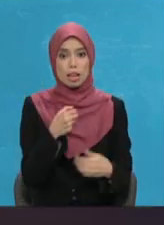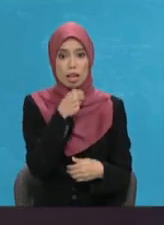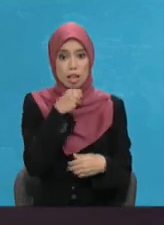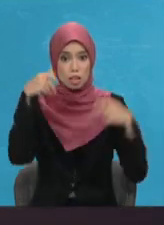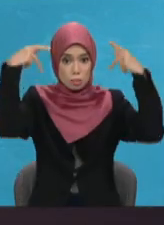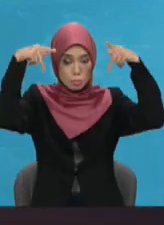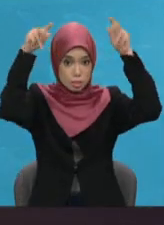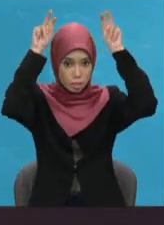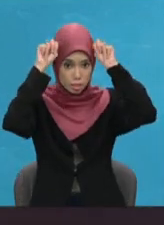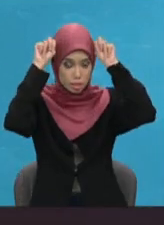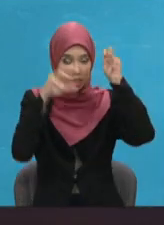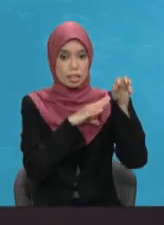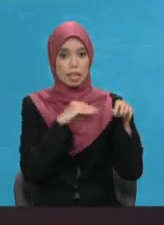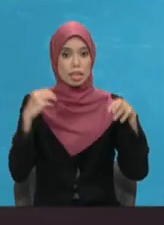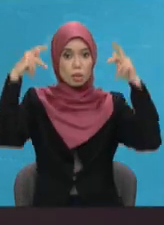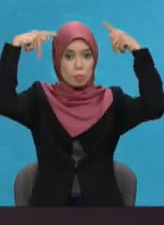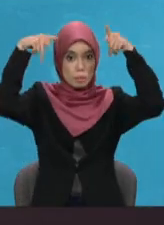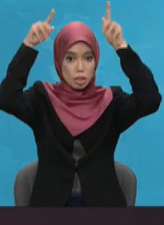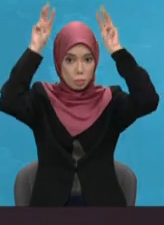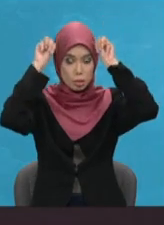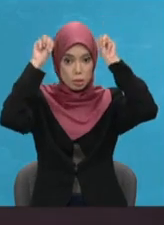dan perdana menteri Republik